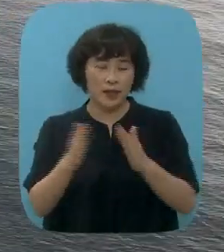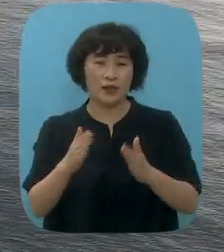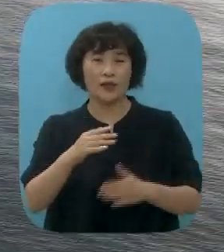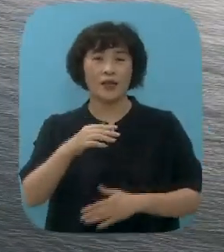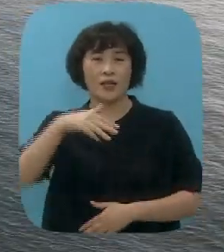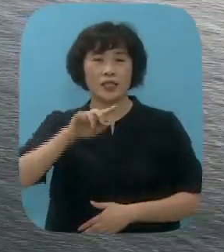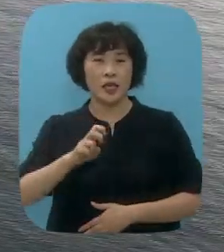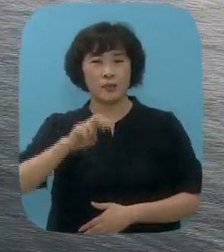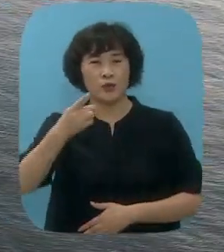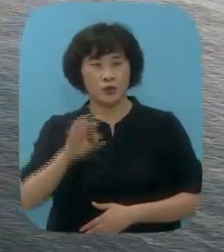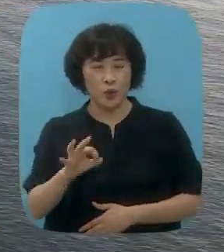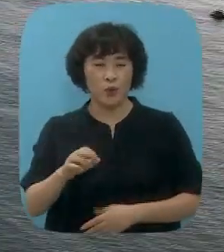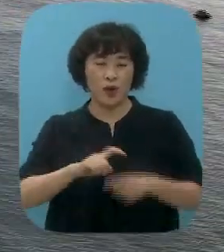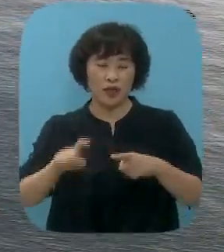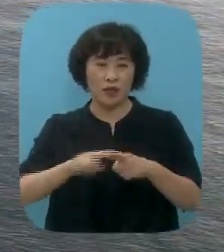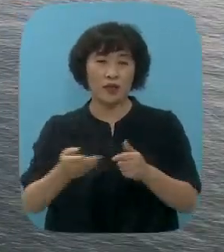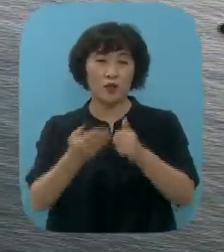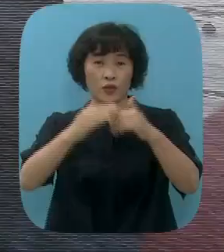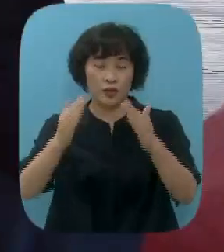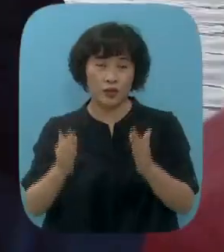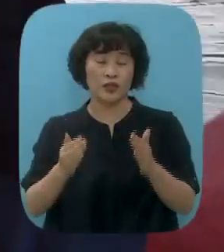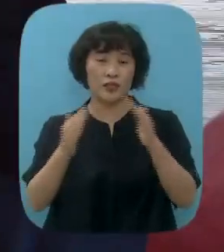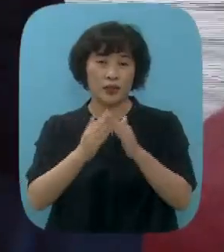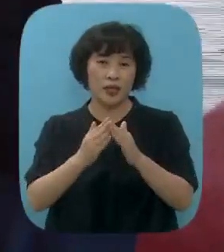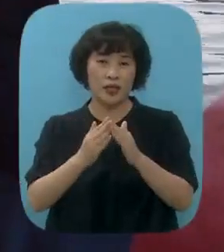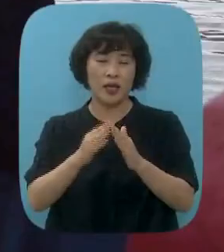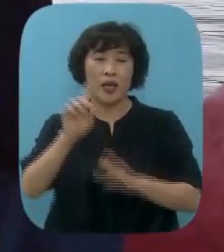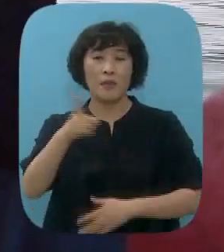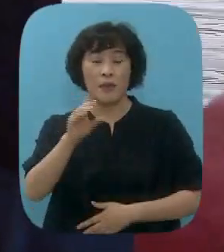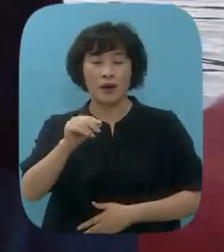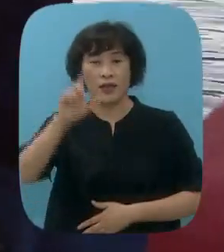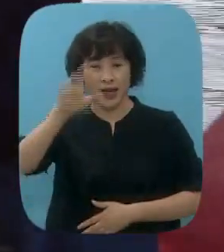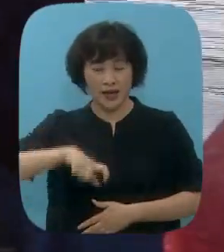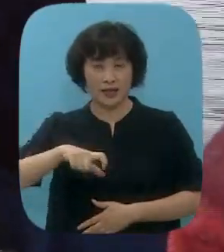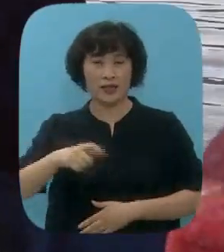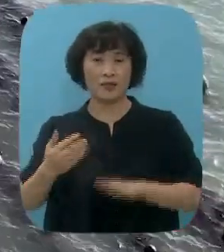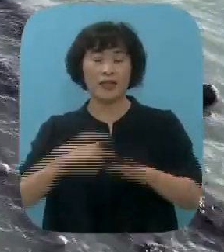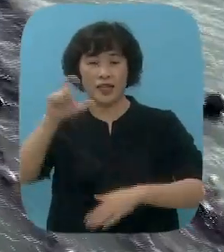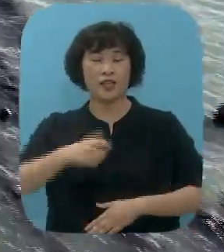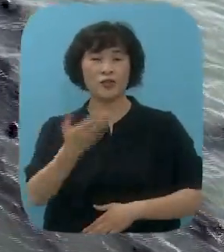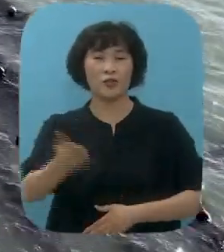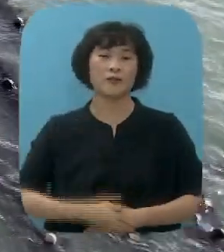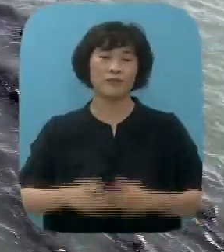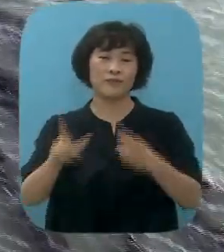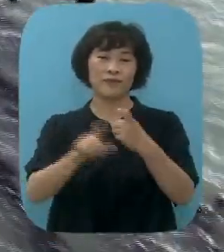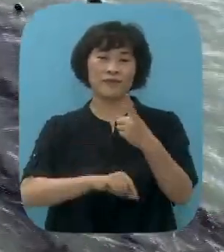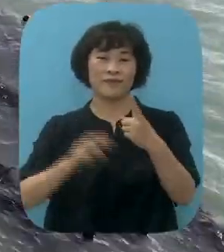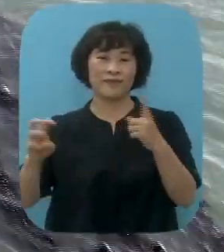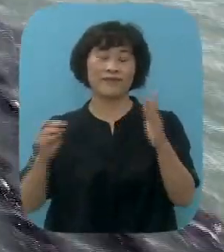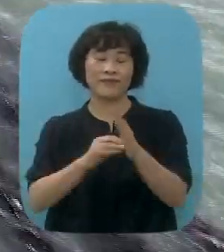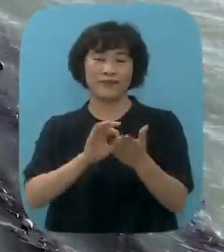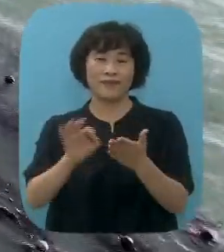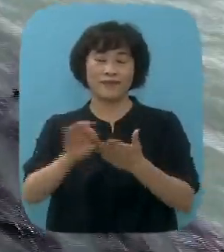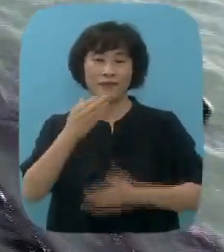참돔, 민물장어 등을 양식하는 어가에 100만원 상당의 수협 선불카드를 전달합니다. 11월 30일까지 사용